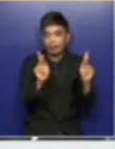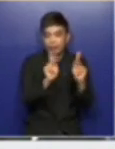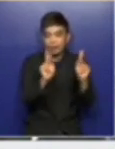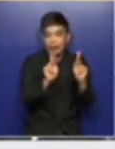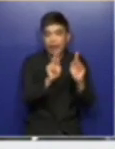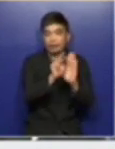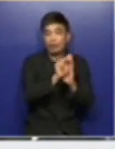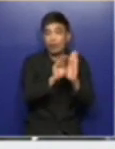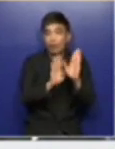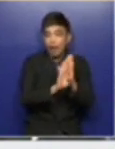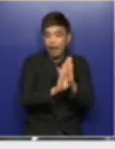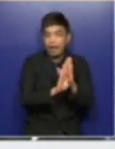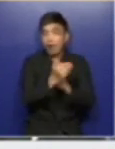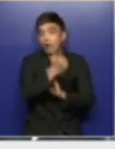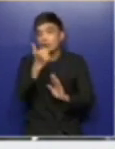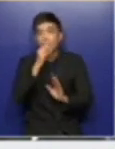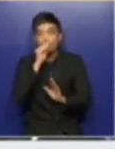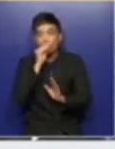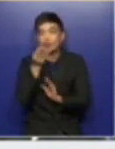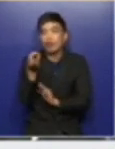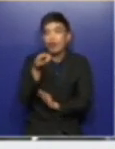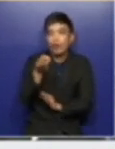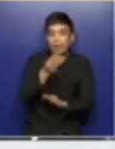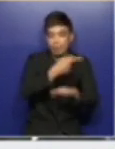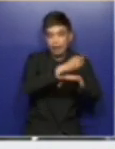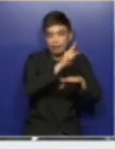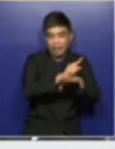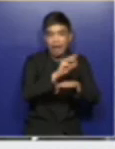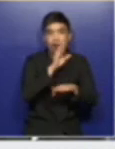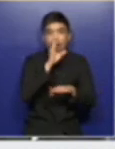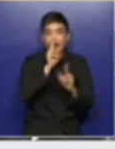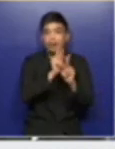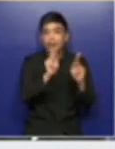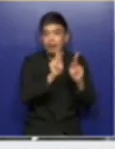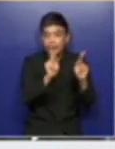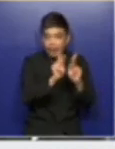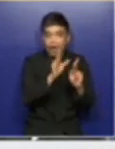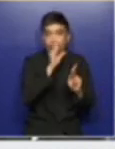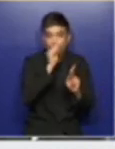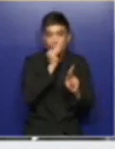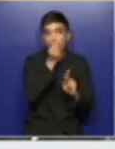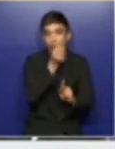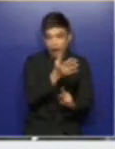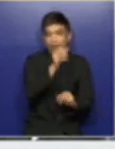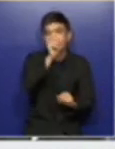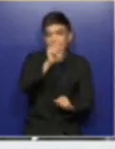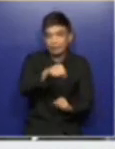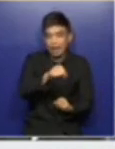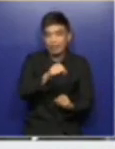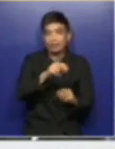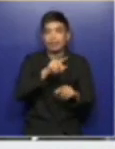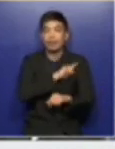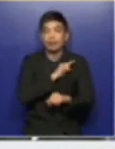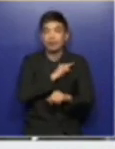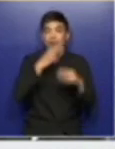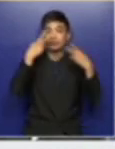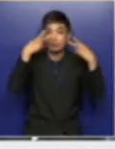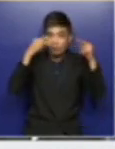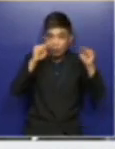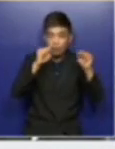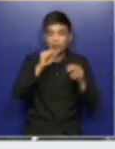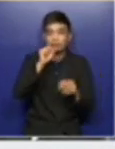ท่านอื่นอาจจะไม่พูดอาจจะพูดเฉพาะท่านประธานคณะกรรมการนโยบายที่เป็นนายกรัฐมนตรีท่านประธาน